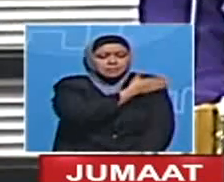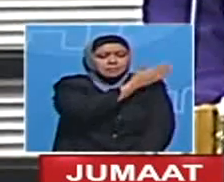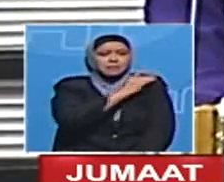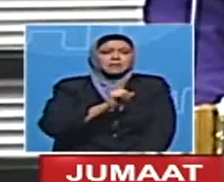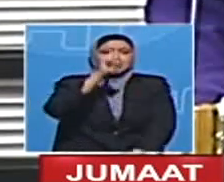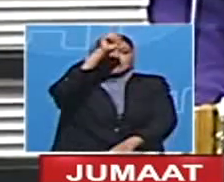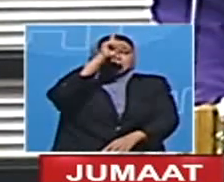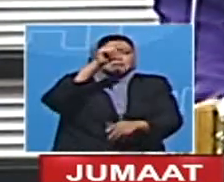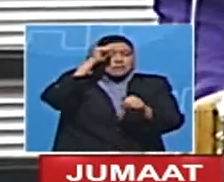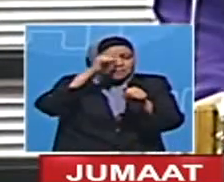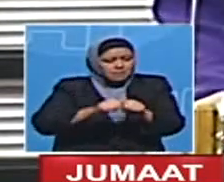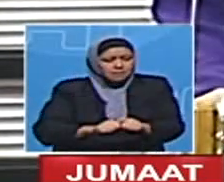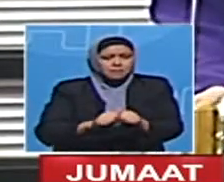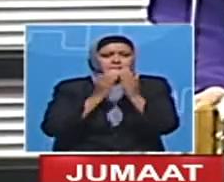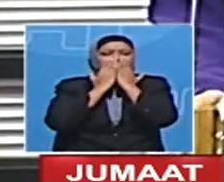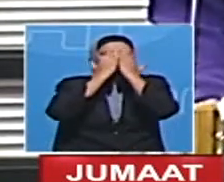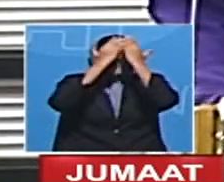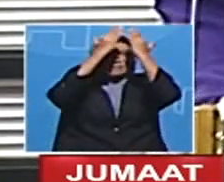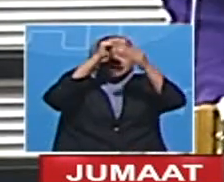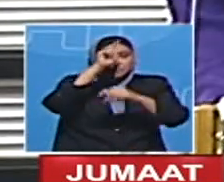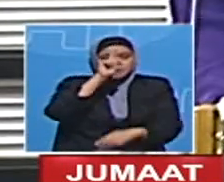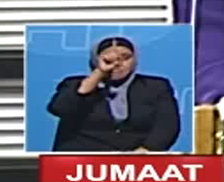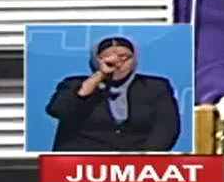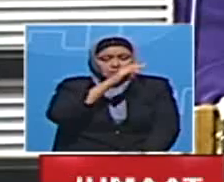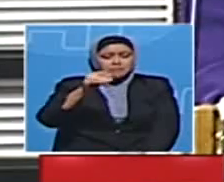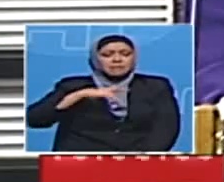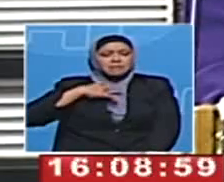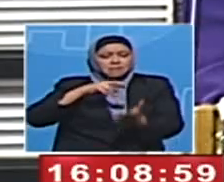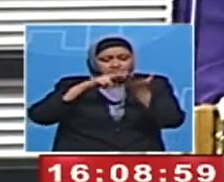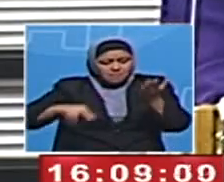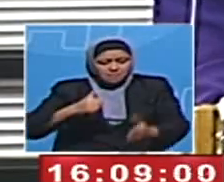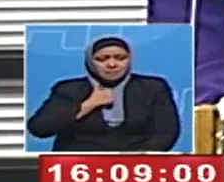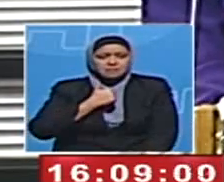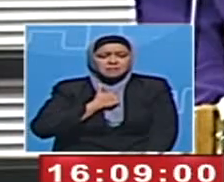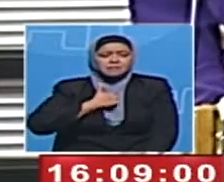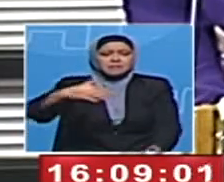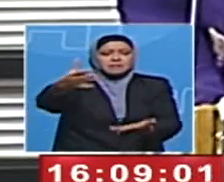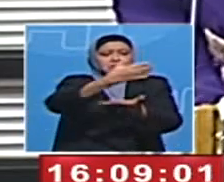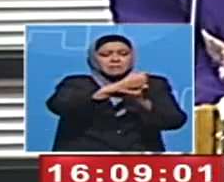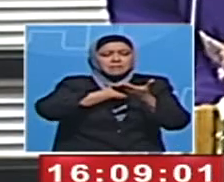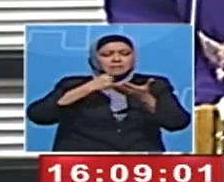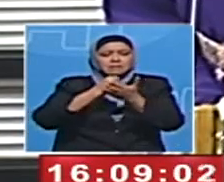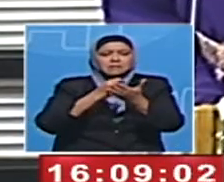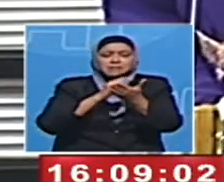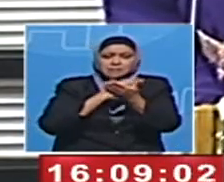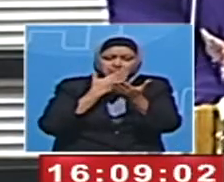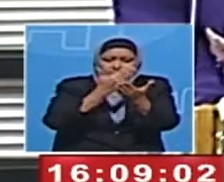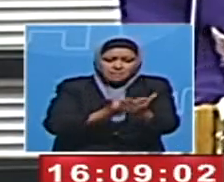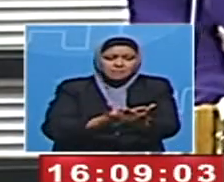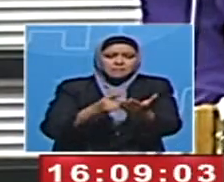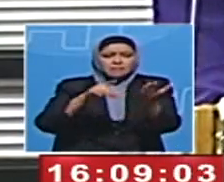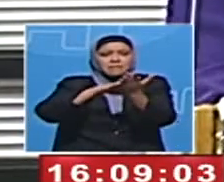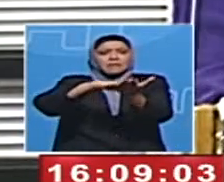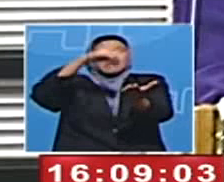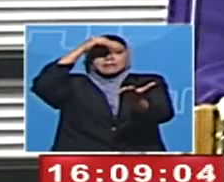rasa an hati mengambil Sempena dan iktibar daripada sejarah dan sirah